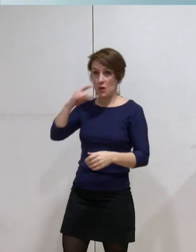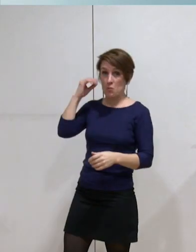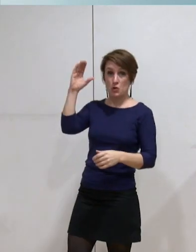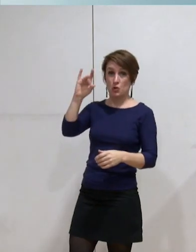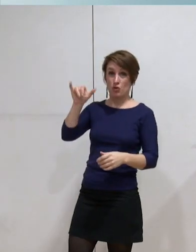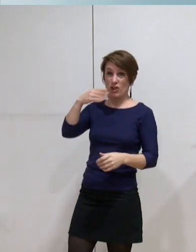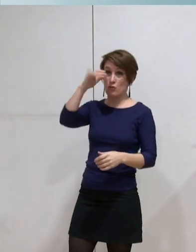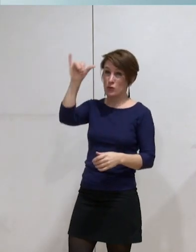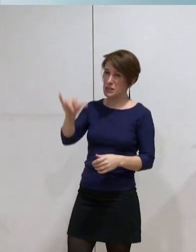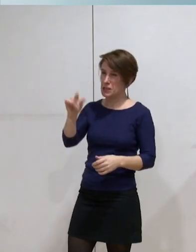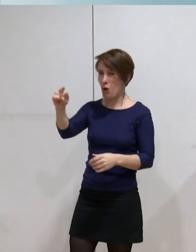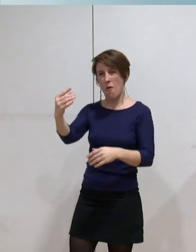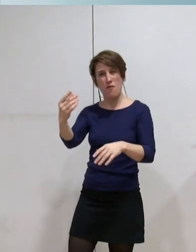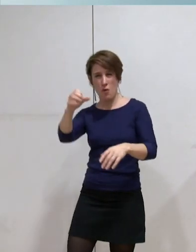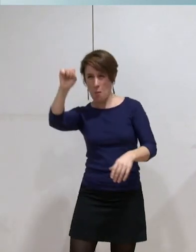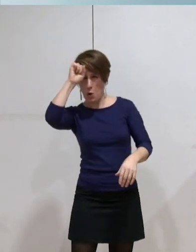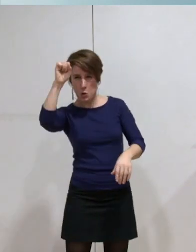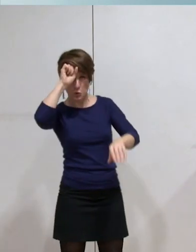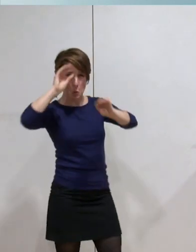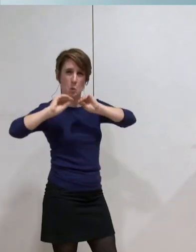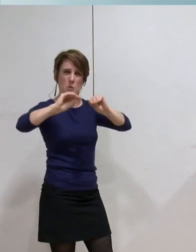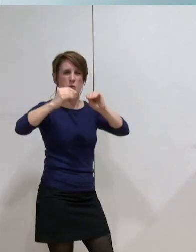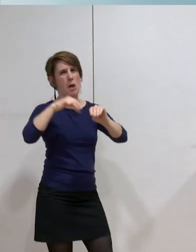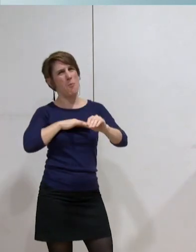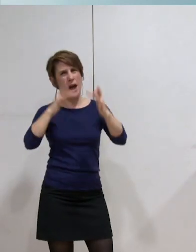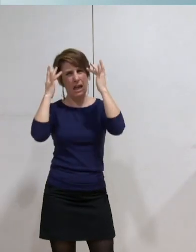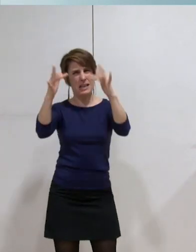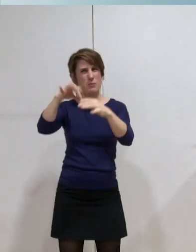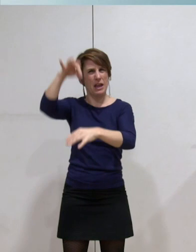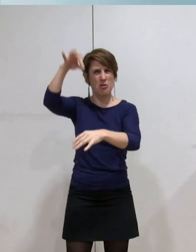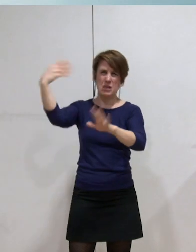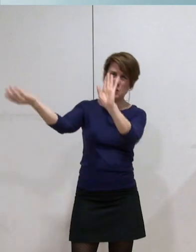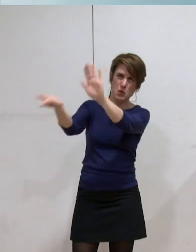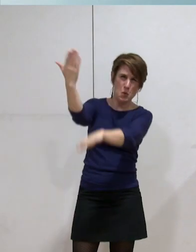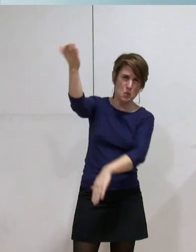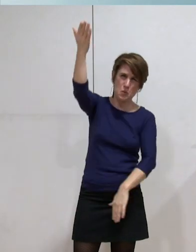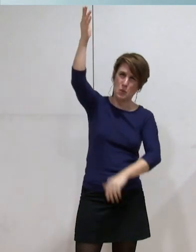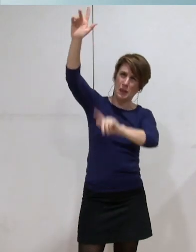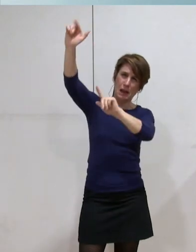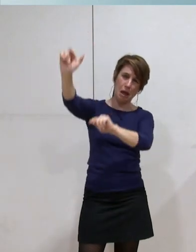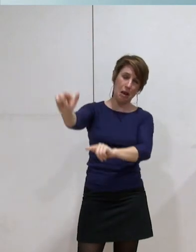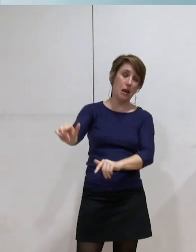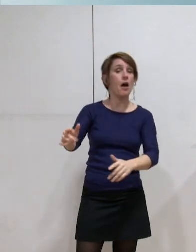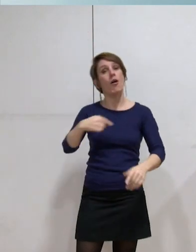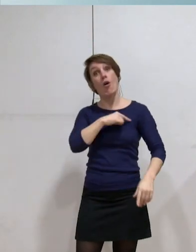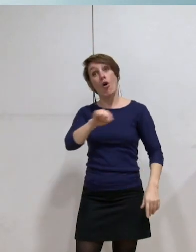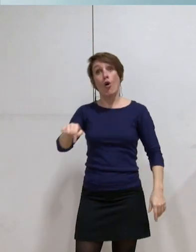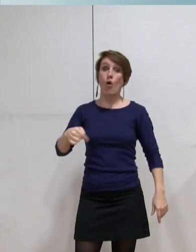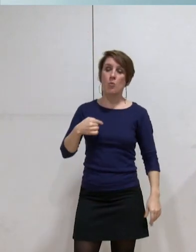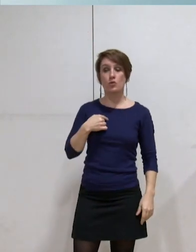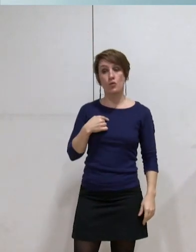grande expérience d'élu pour lesquels effectivement nous nous ne sommes jamais